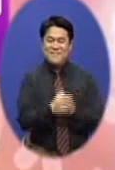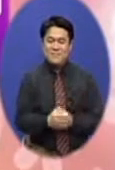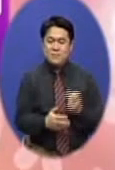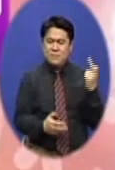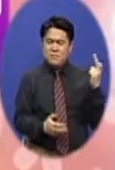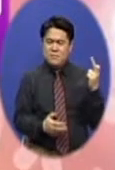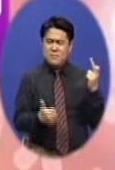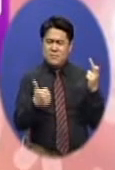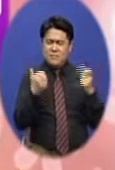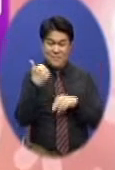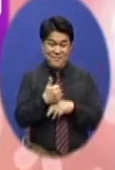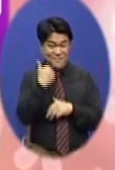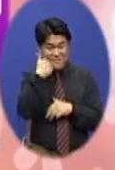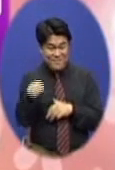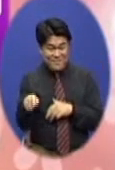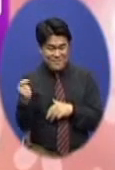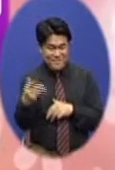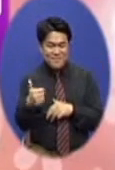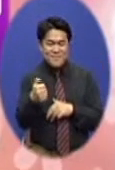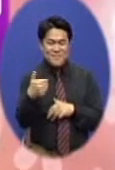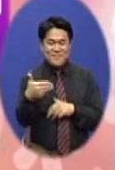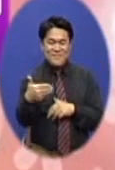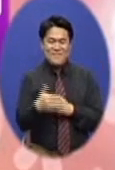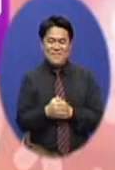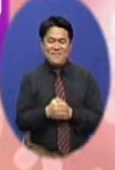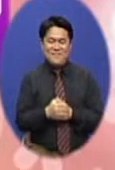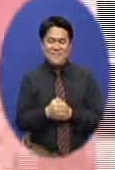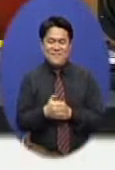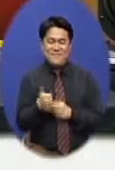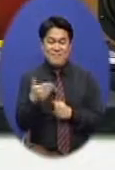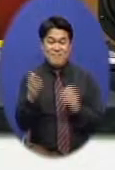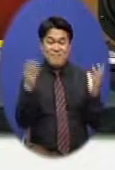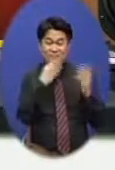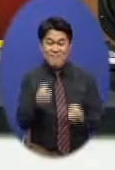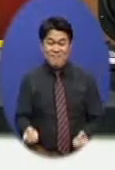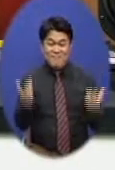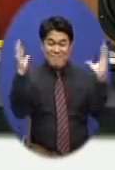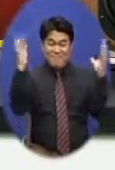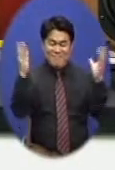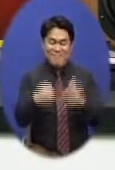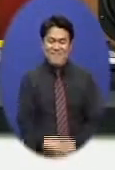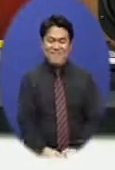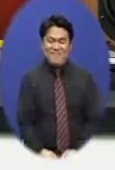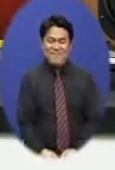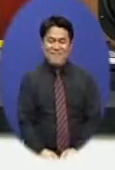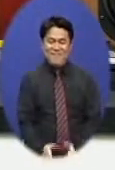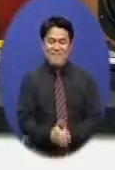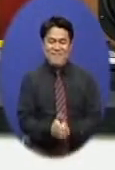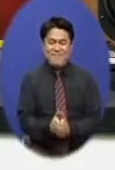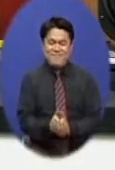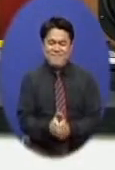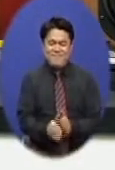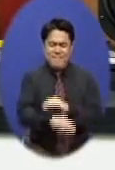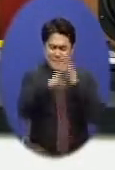108표, 12번 마지막 참여자 59표입니다. 네. 축하합니다. 감사합니다. 네. 모두 모두 수고